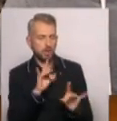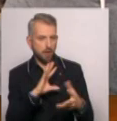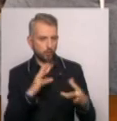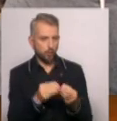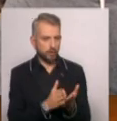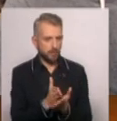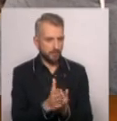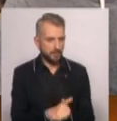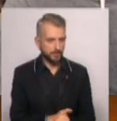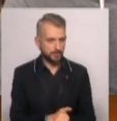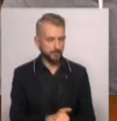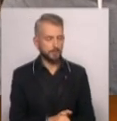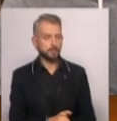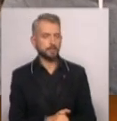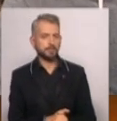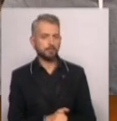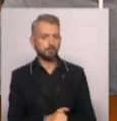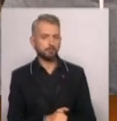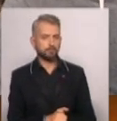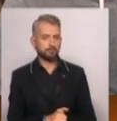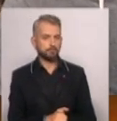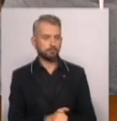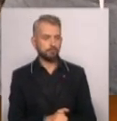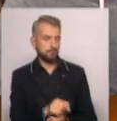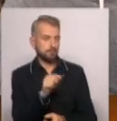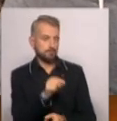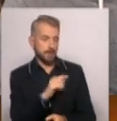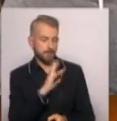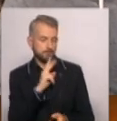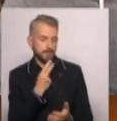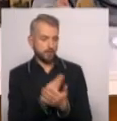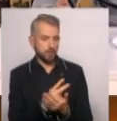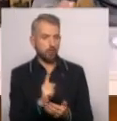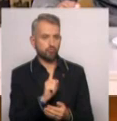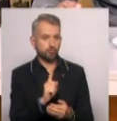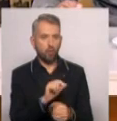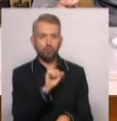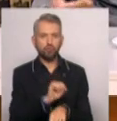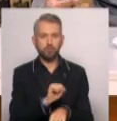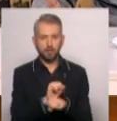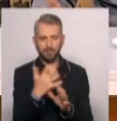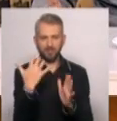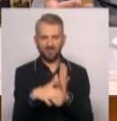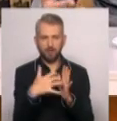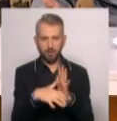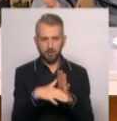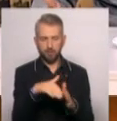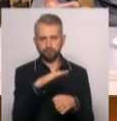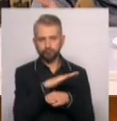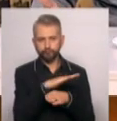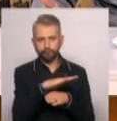концепції в місті. Отже, там передбачалось, що зупинка скляна, вона ажурна,